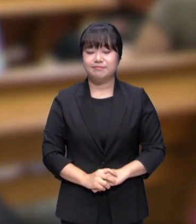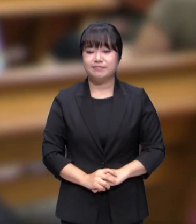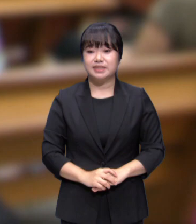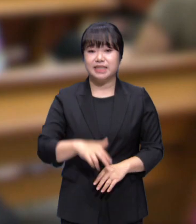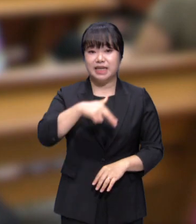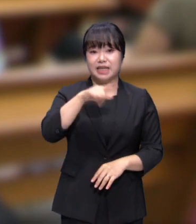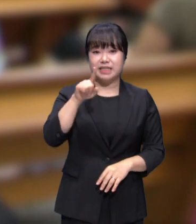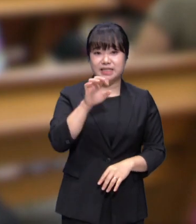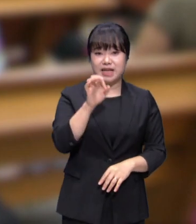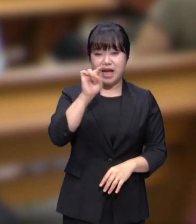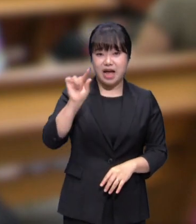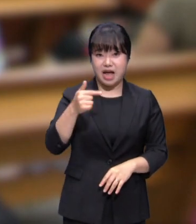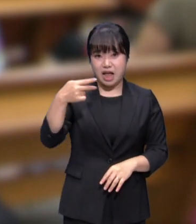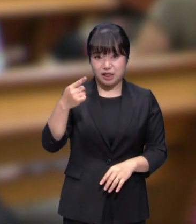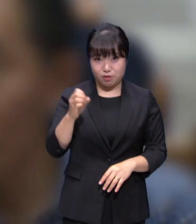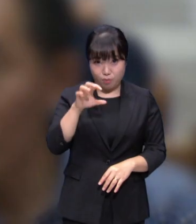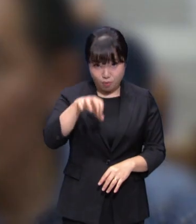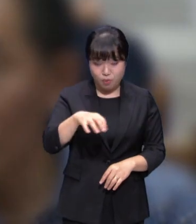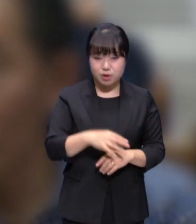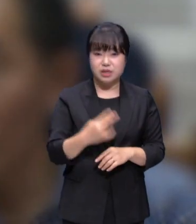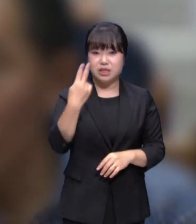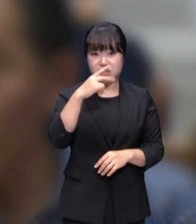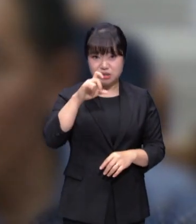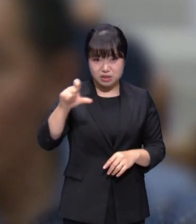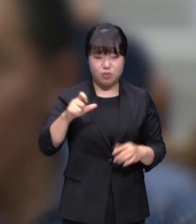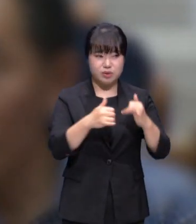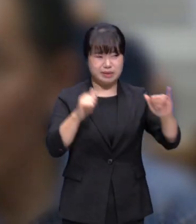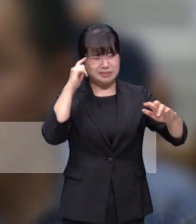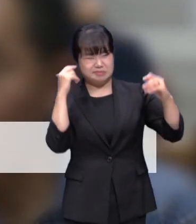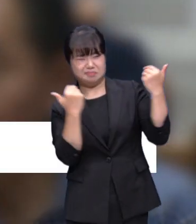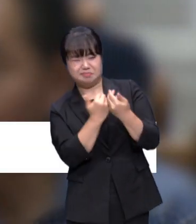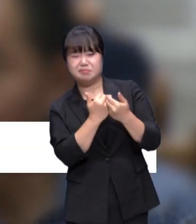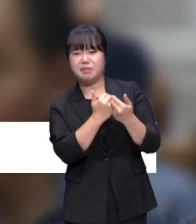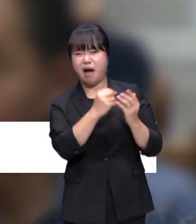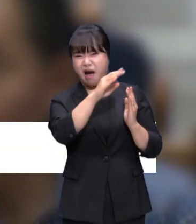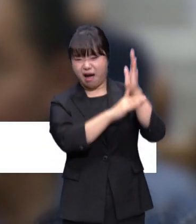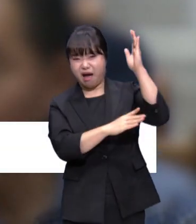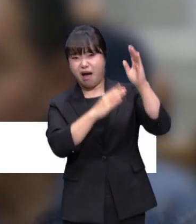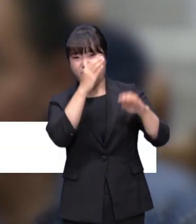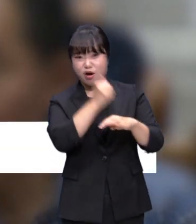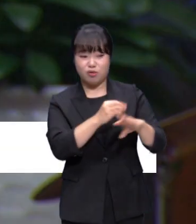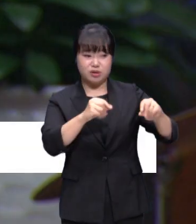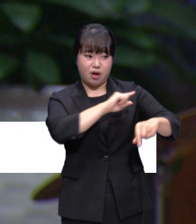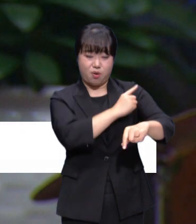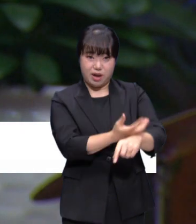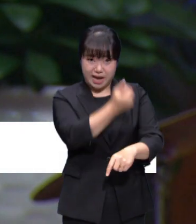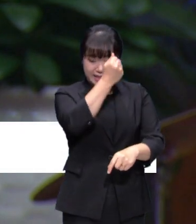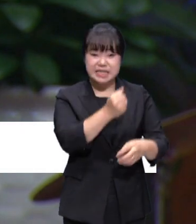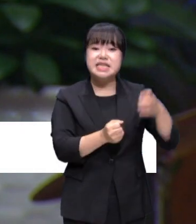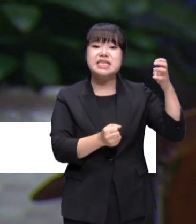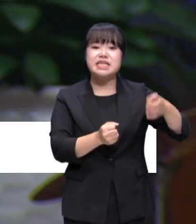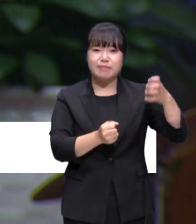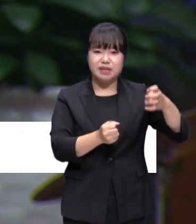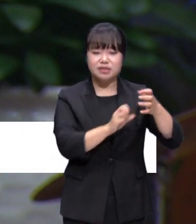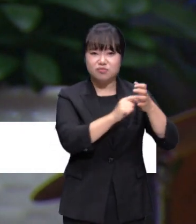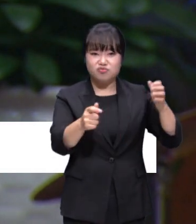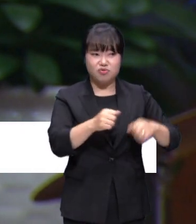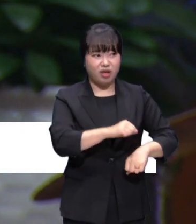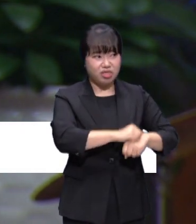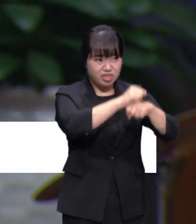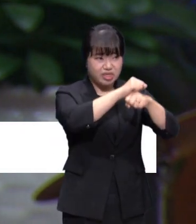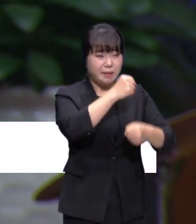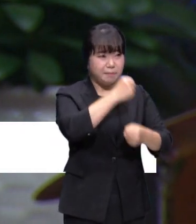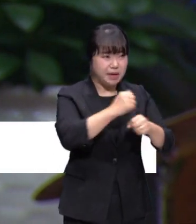장안동 물류터미널은 지난 2015년 주민 반대가 극심해지며 당시 토지주였던 이마트의 물류터미널 개발